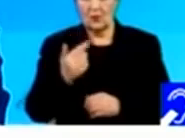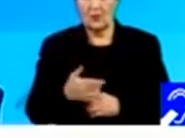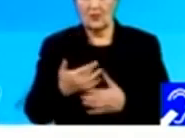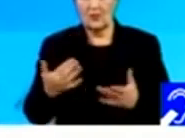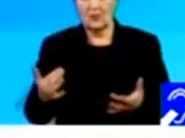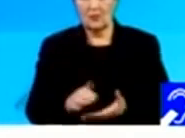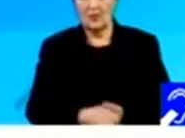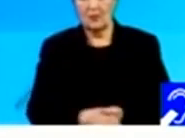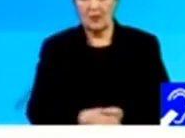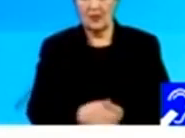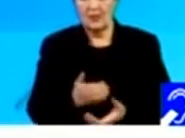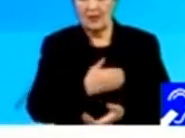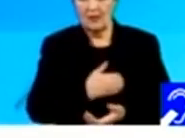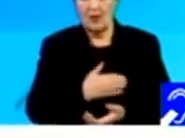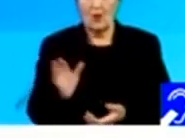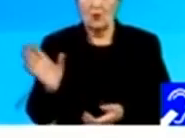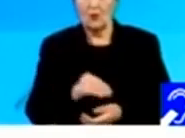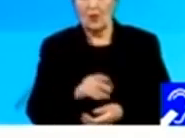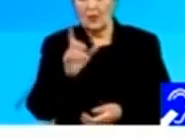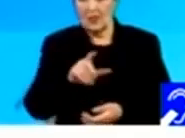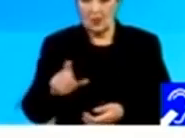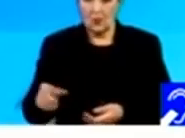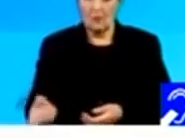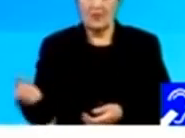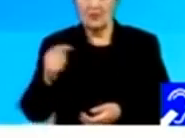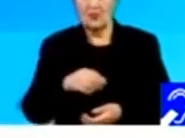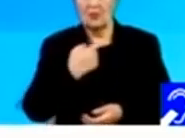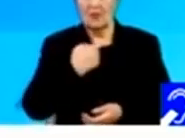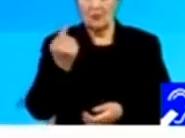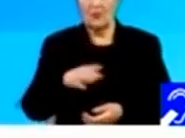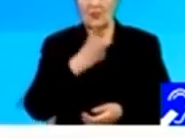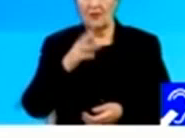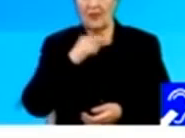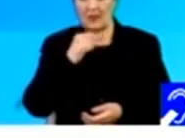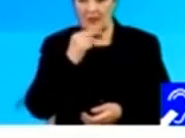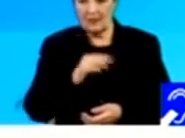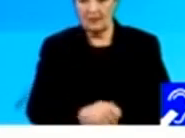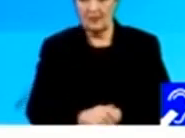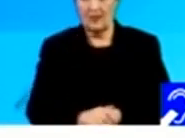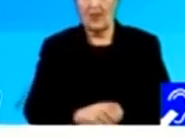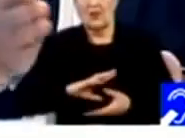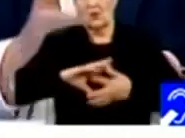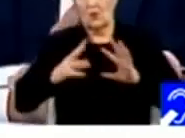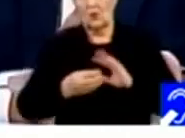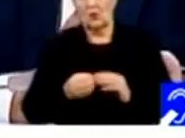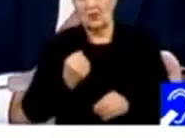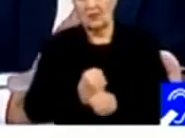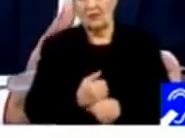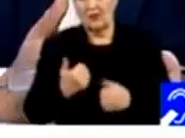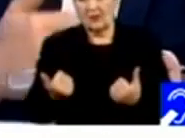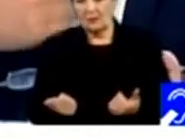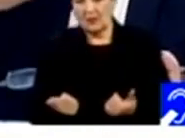mai departe. Eu îndemn toată lumea pe 3 noiembrie să ieșim la vot și să fim atenți. Ei ne trag într-o cursă. O să vrea să ne